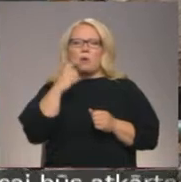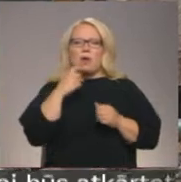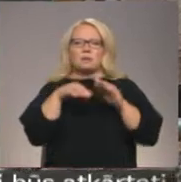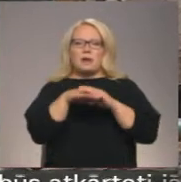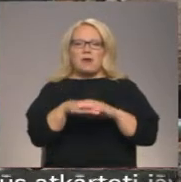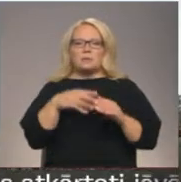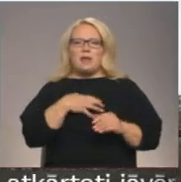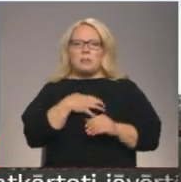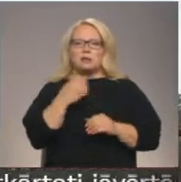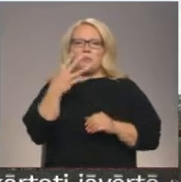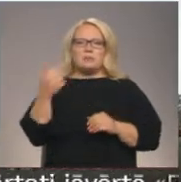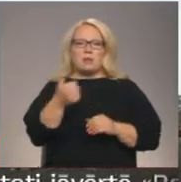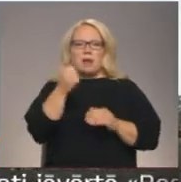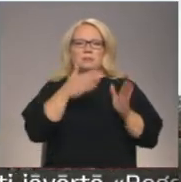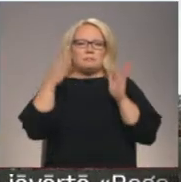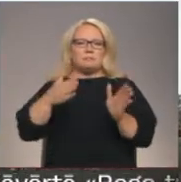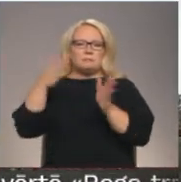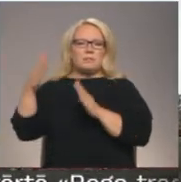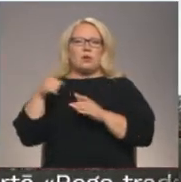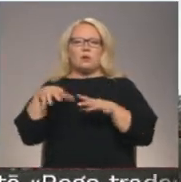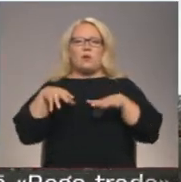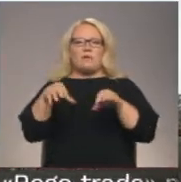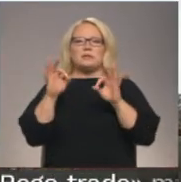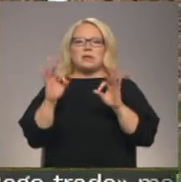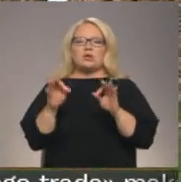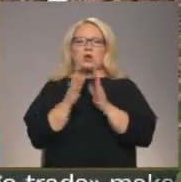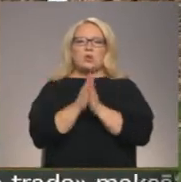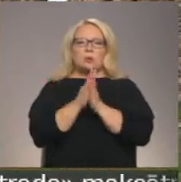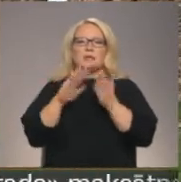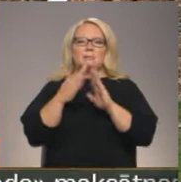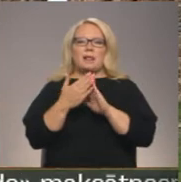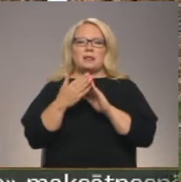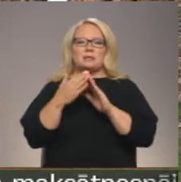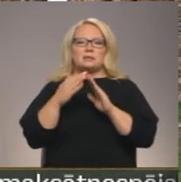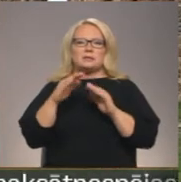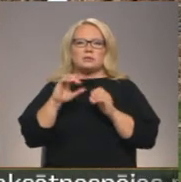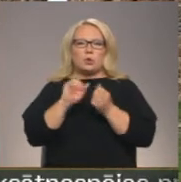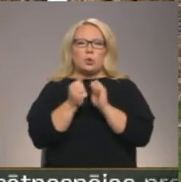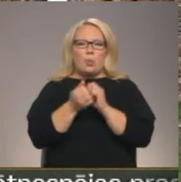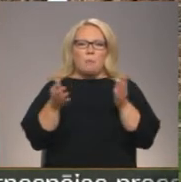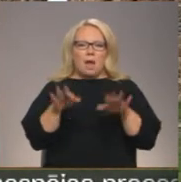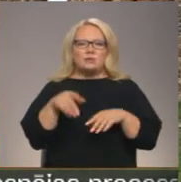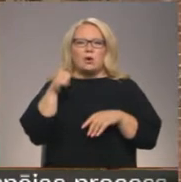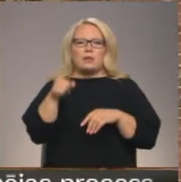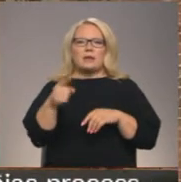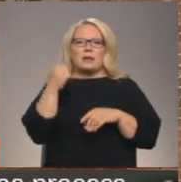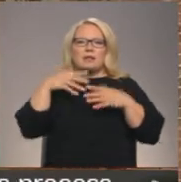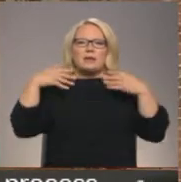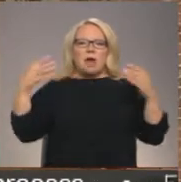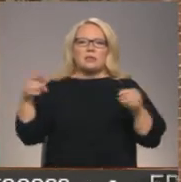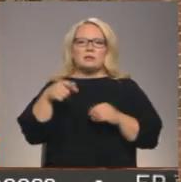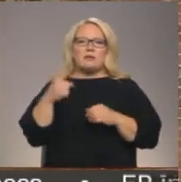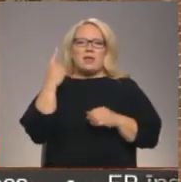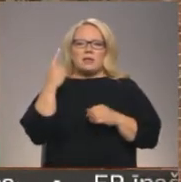ik pēc 15 gadiem, jo īpaši svarīgi to veikt Ludzas pilsdrupās, tāpēc, ka tās reģionā ir teju vienīgās tik liela izmēra pilsdrupas,